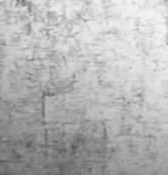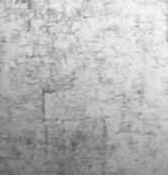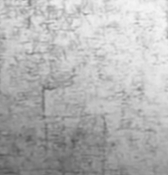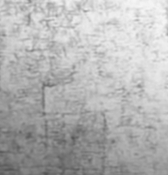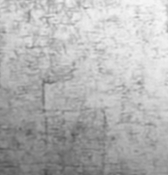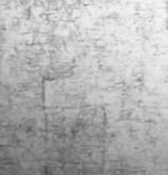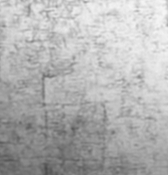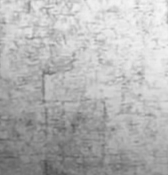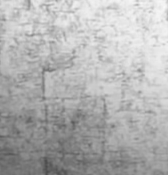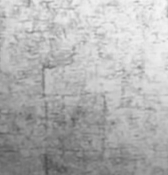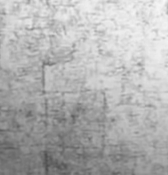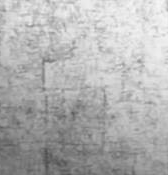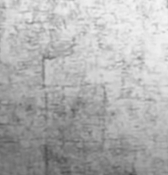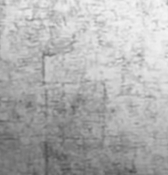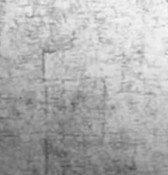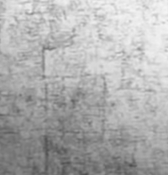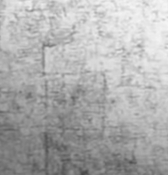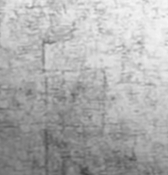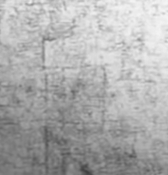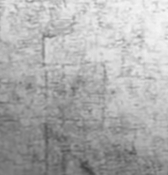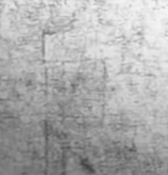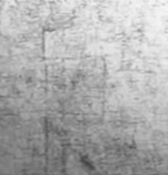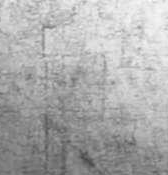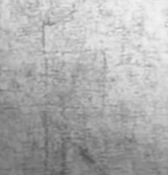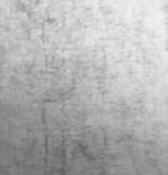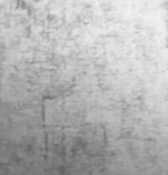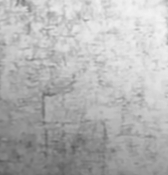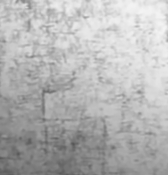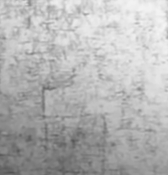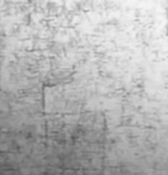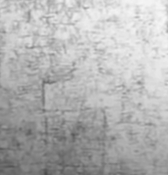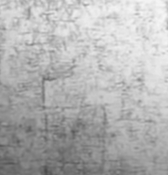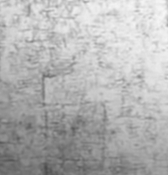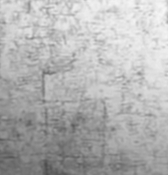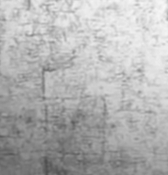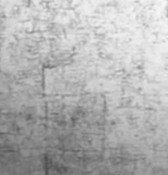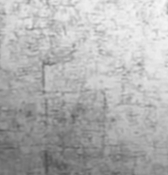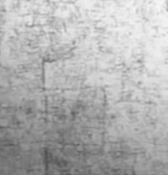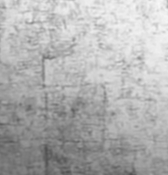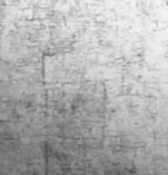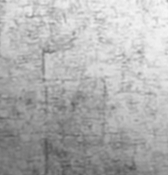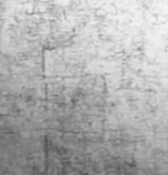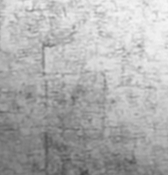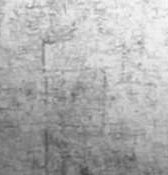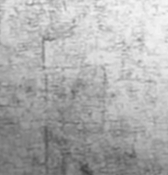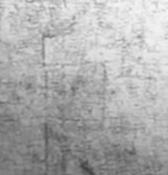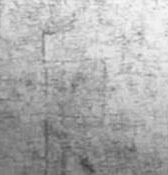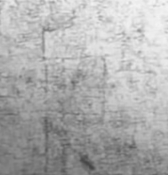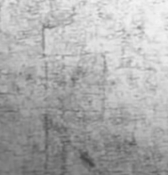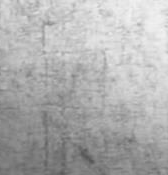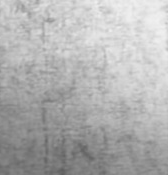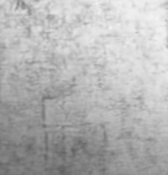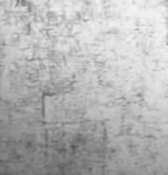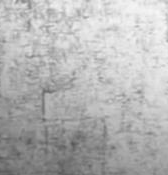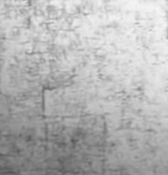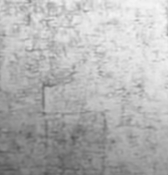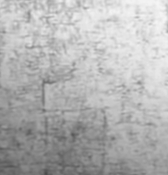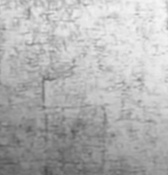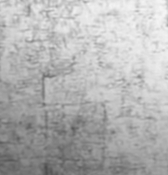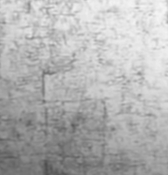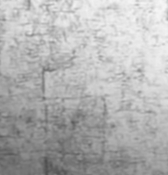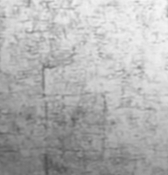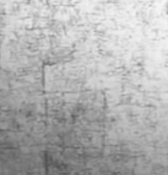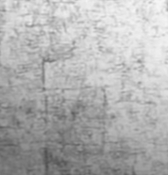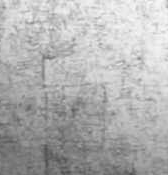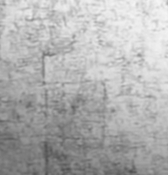Pharmaceutical Corporation at Pharmaly Biological Incorporated, ay wanted daw para sa stock manipulation. December 2020 pa lang